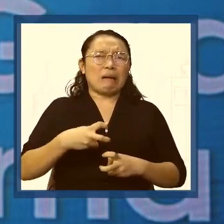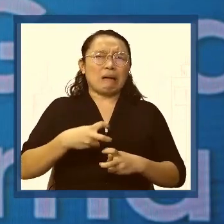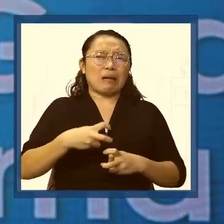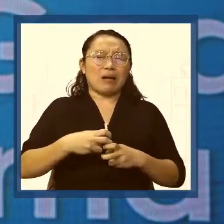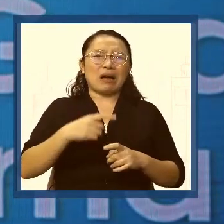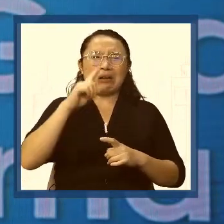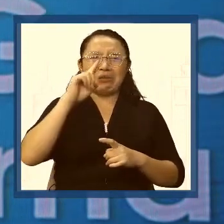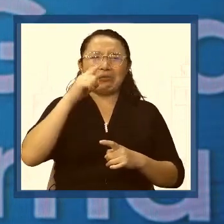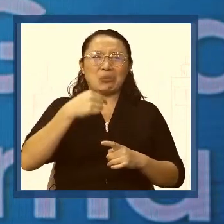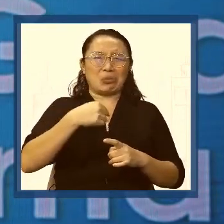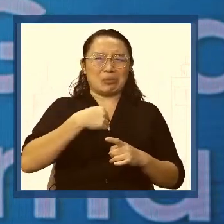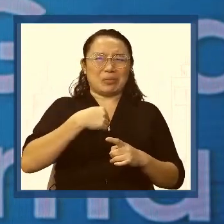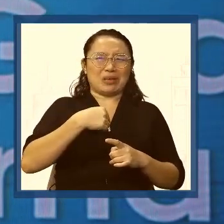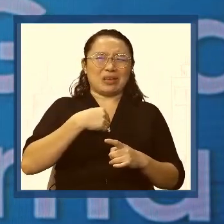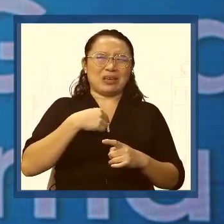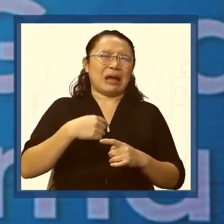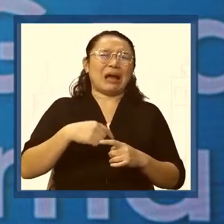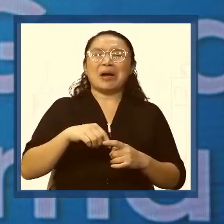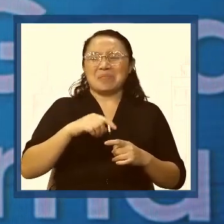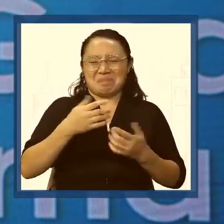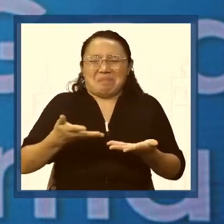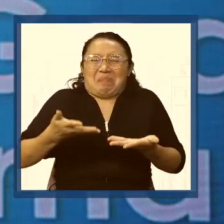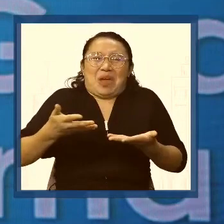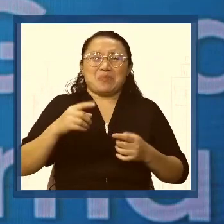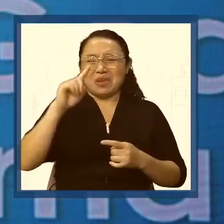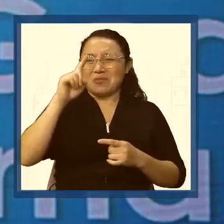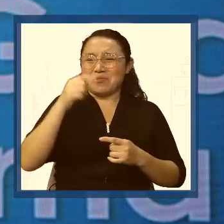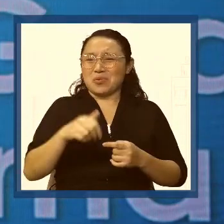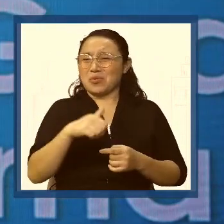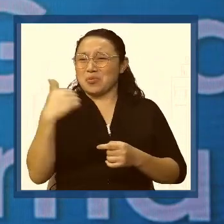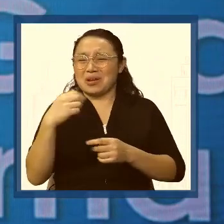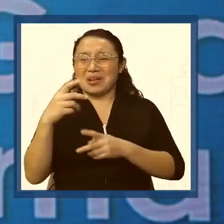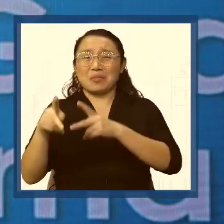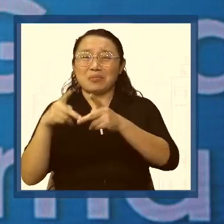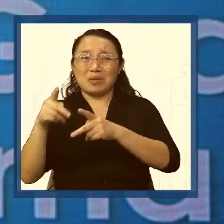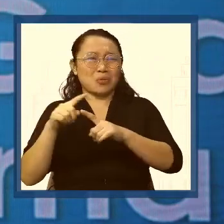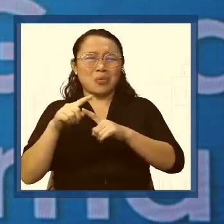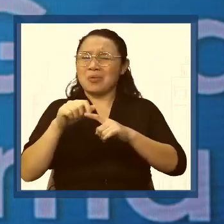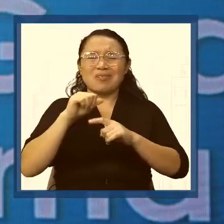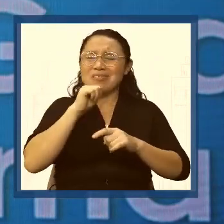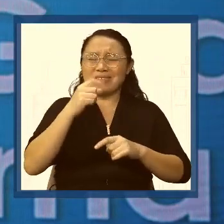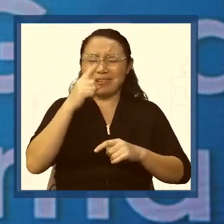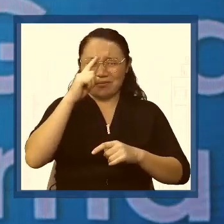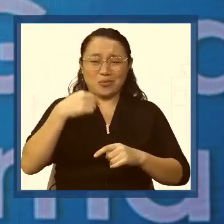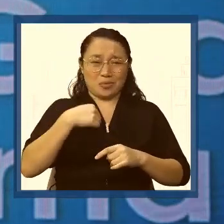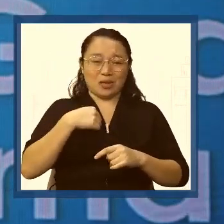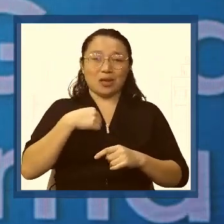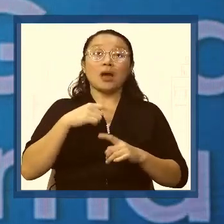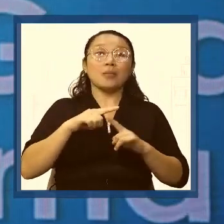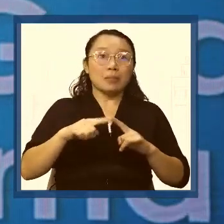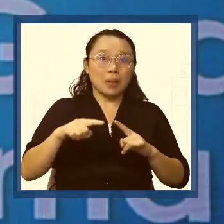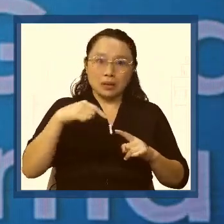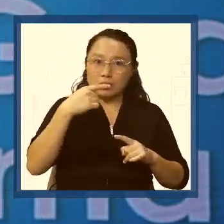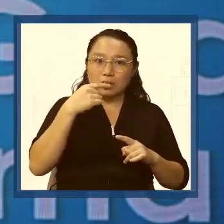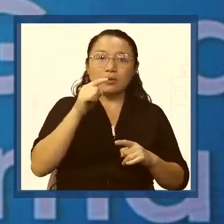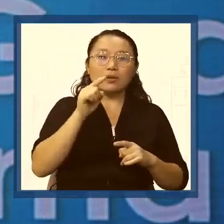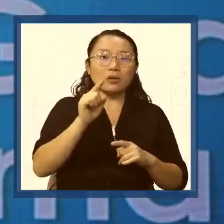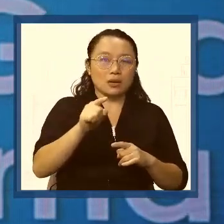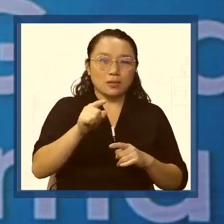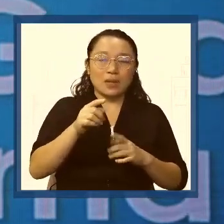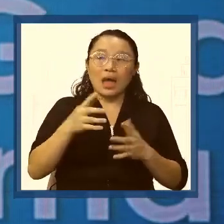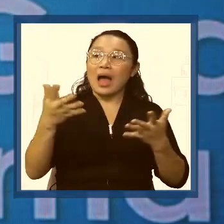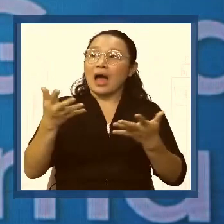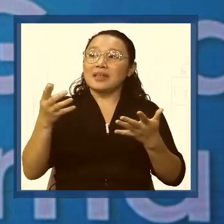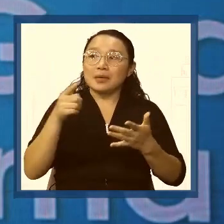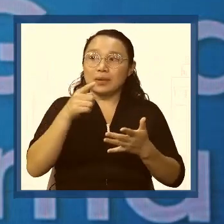kanato. Kini para lang sa uban nga mga tao og dili para kanato. Apan sultihan ko ikaw higala. Kung asa ka man dapita